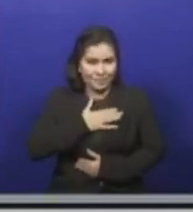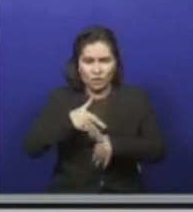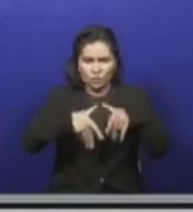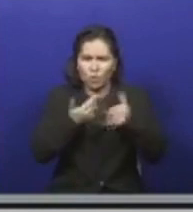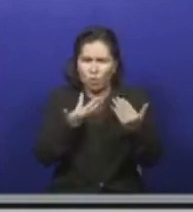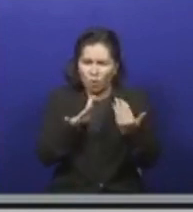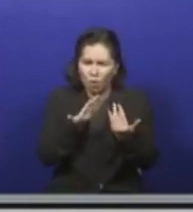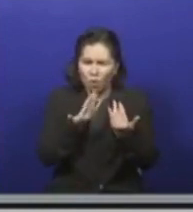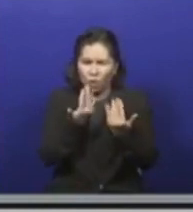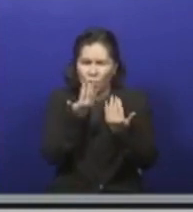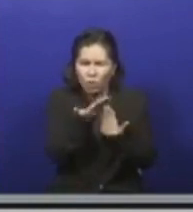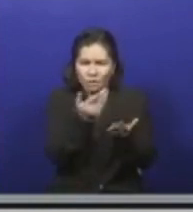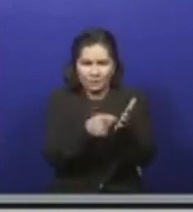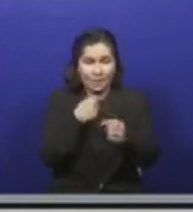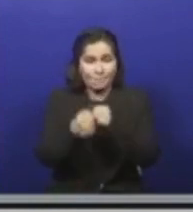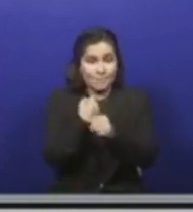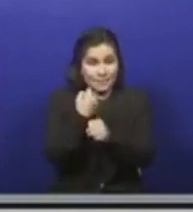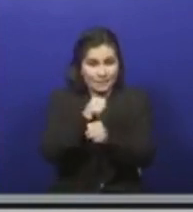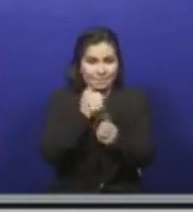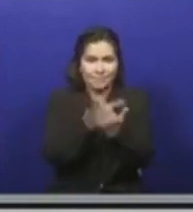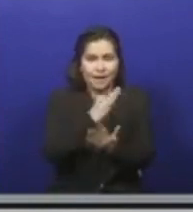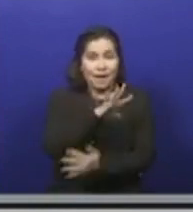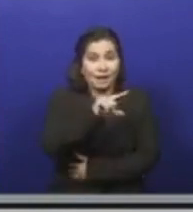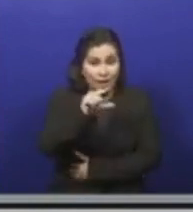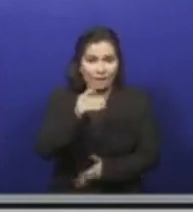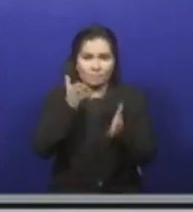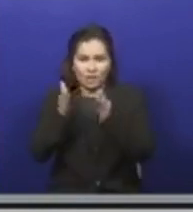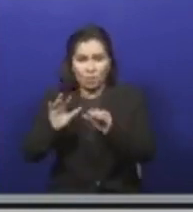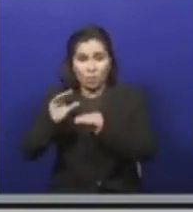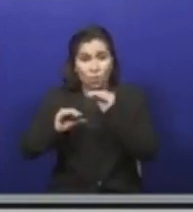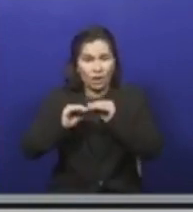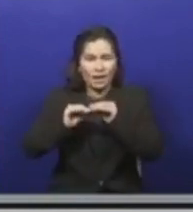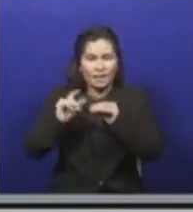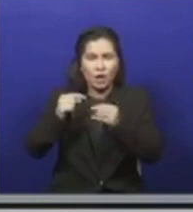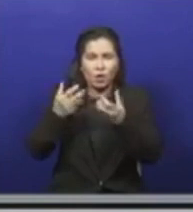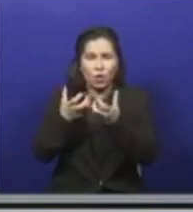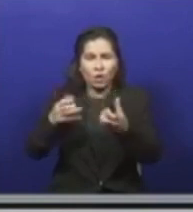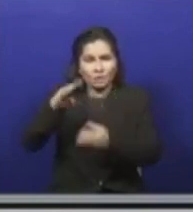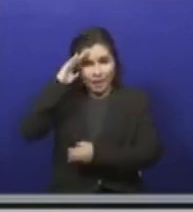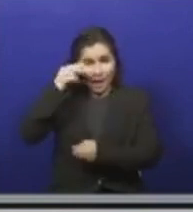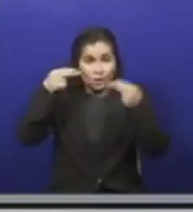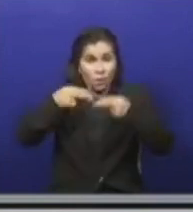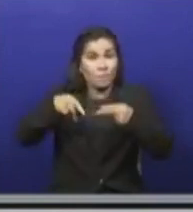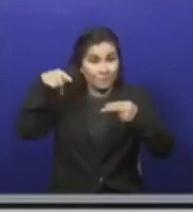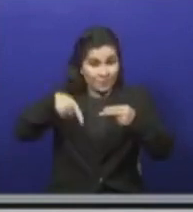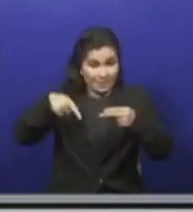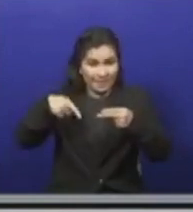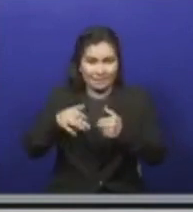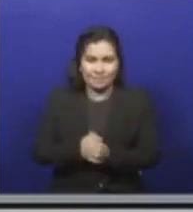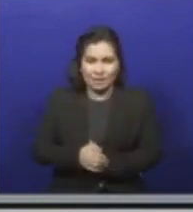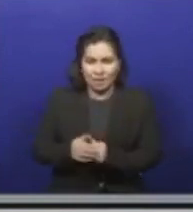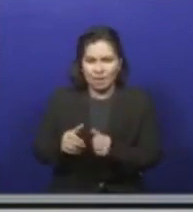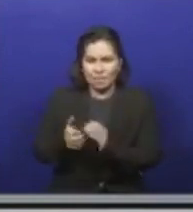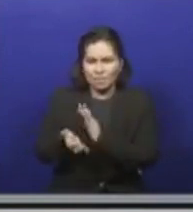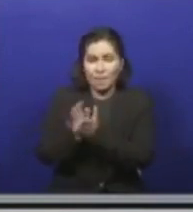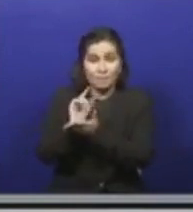10ปีละมูลค่า5ล้านบาทกับโครงการปรับปรุงพิพิธภัณฑ์ทหารรบพิเศษโครงการปรับปรุ